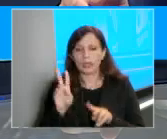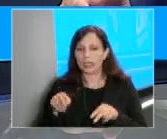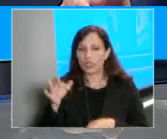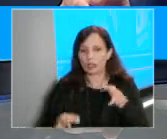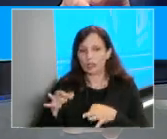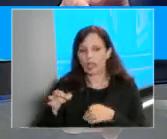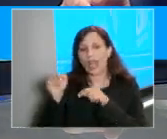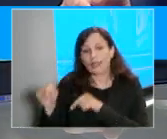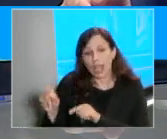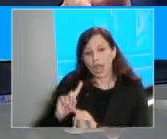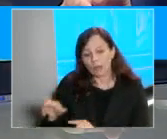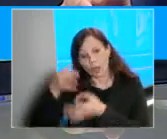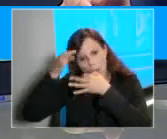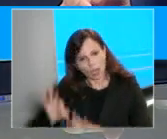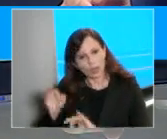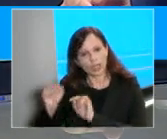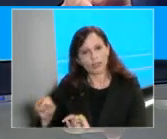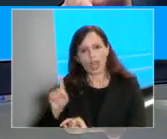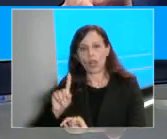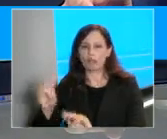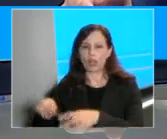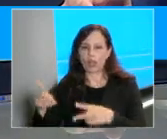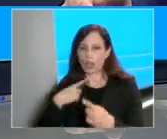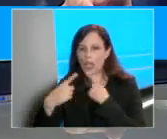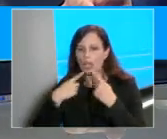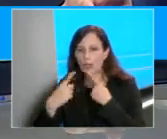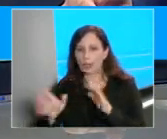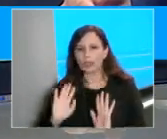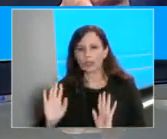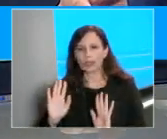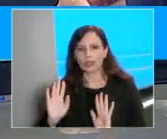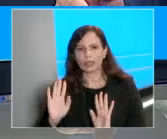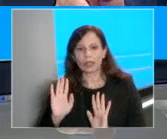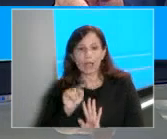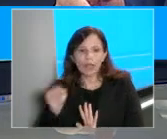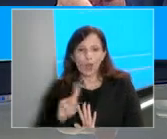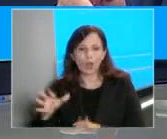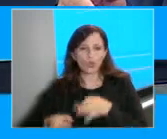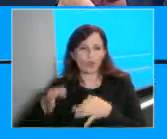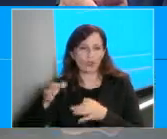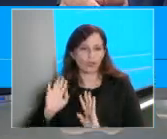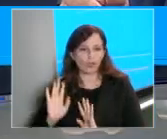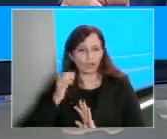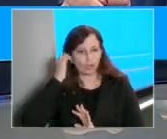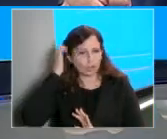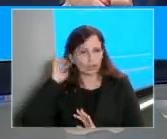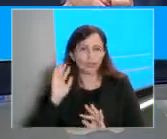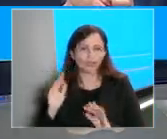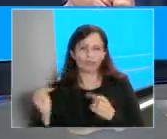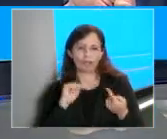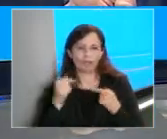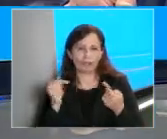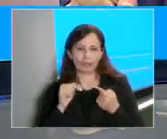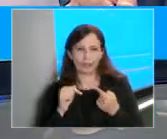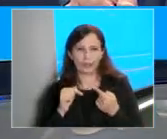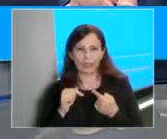אחד לא שמחה, עם כל הכבוד הראוי, לדון ולשפוט אף בן אדם, בטח שלא ראש ממשלה. איתי, תראה,